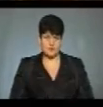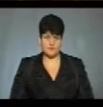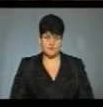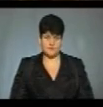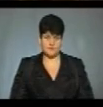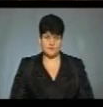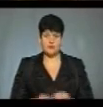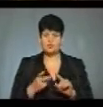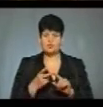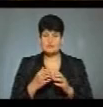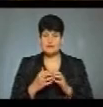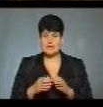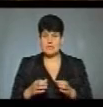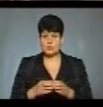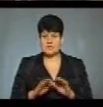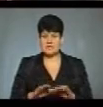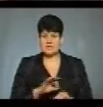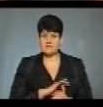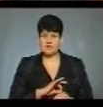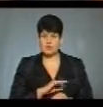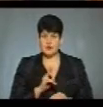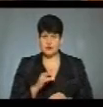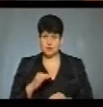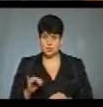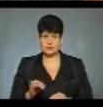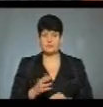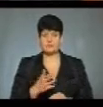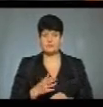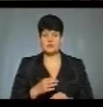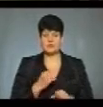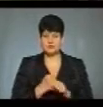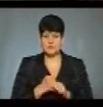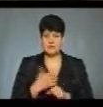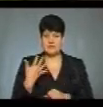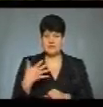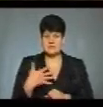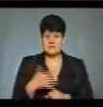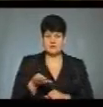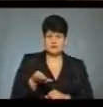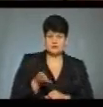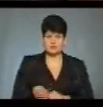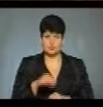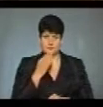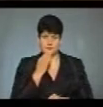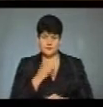У другій середній групі діти з вихователькою Юлією Васюник виготовили 50 пряників.